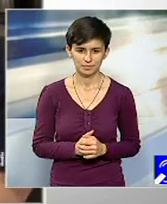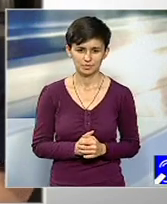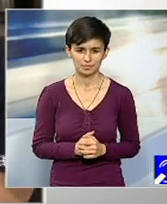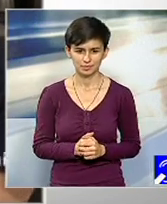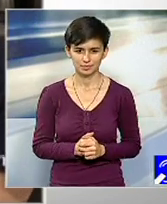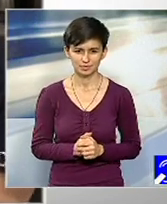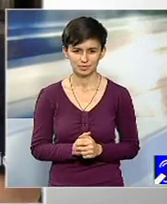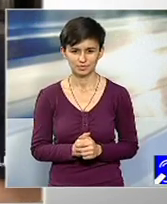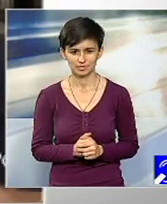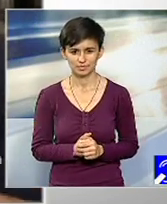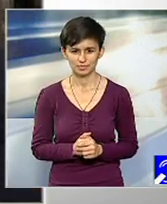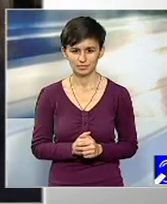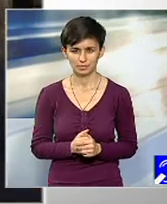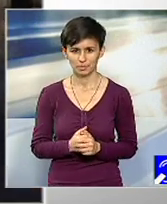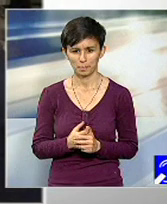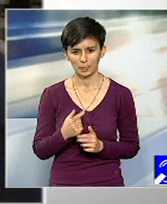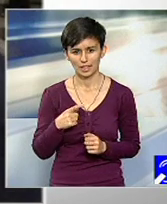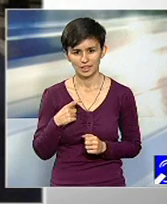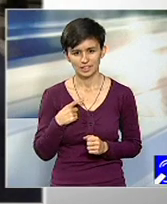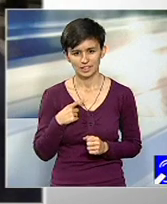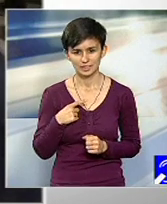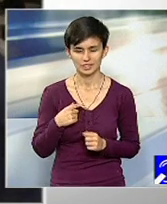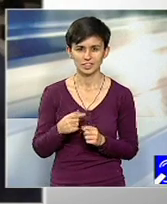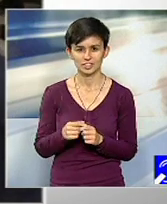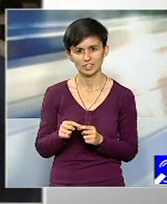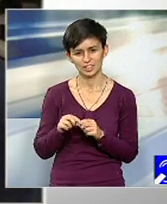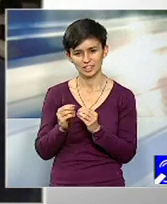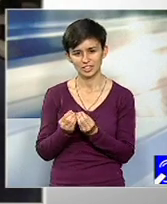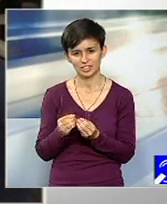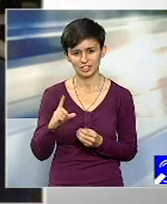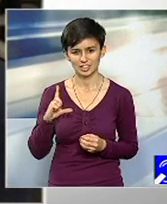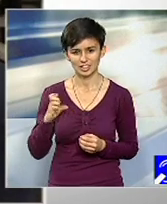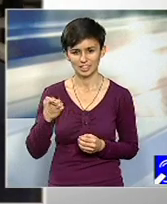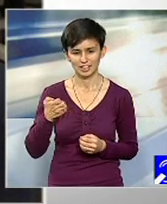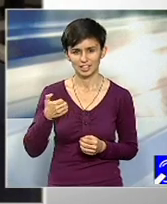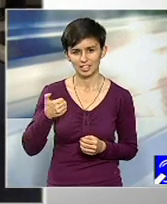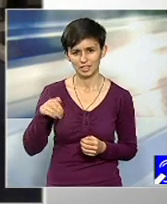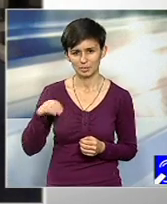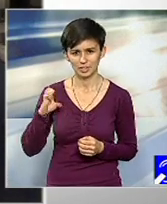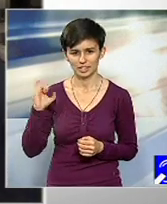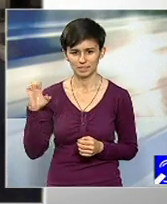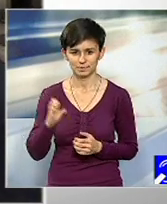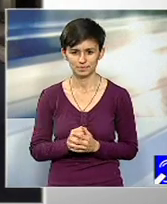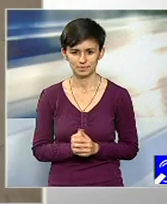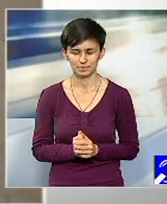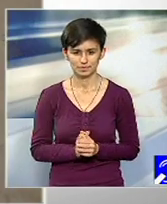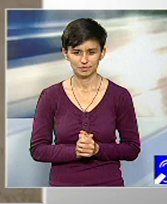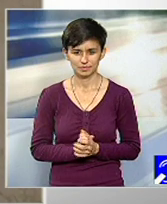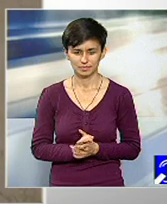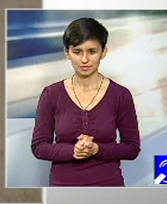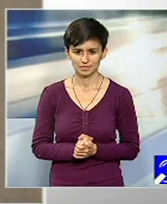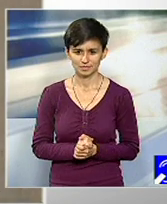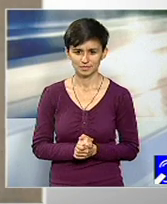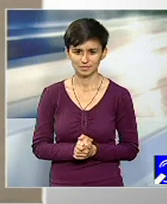Simt coaja aia de lămâie de care vorbeai tu puțin mai devreme și absolut fenomenal gustul. Mai iau